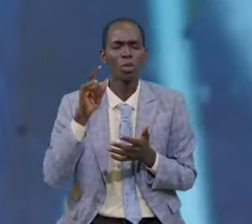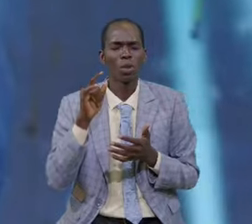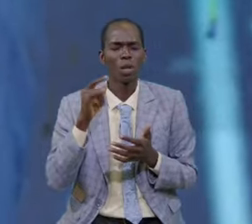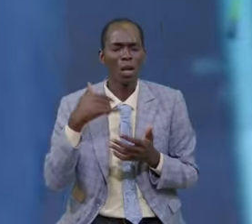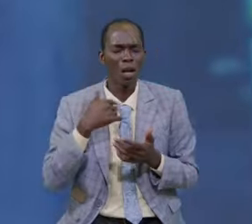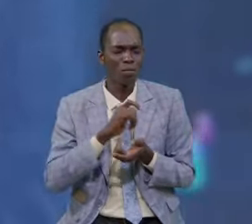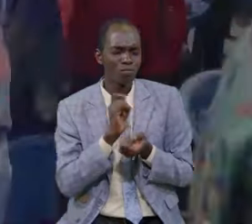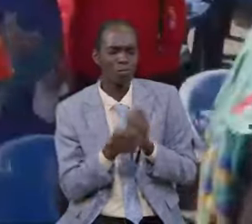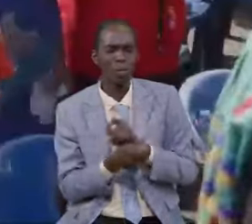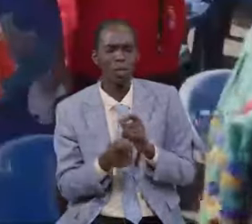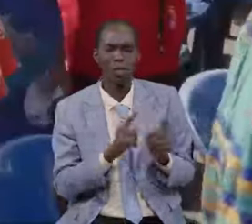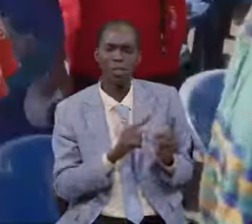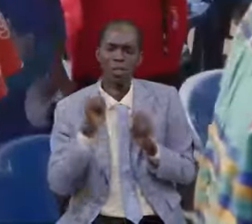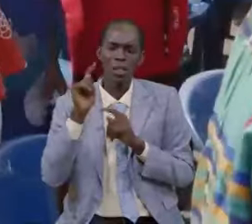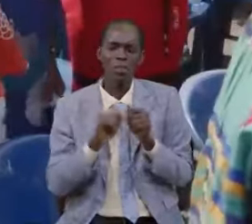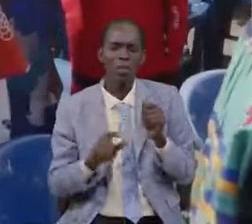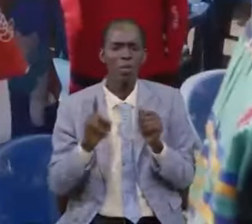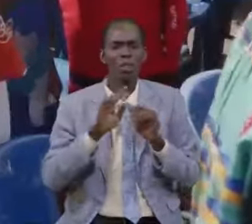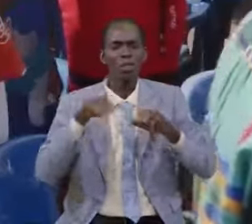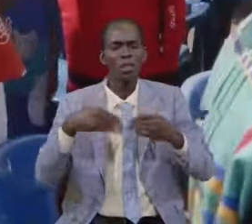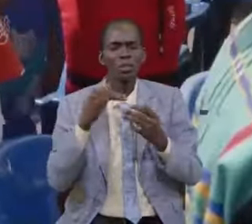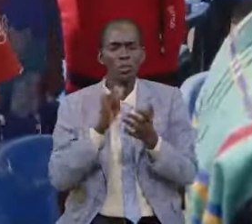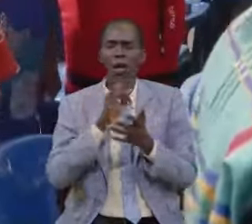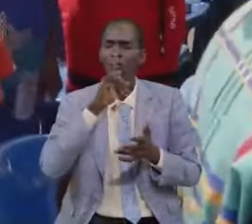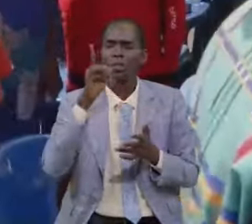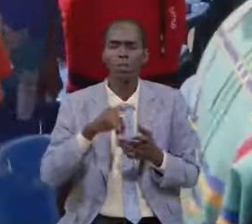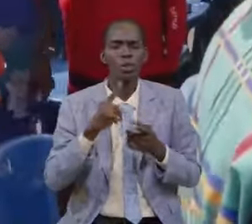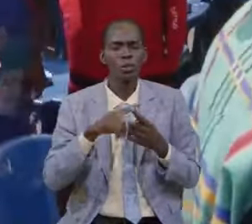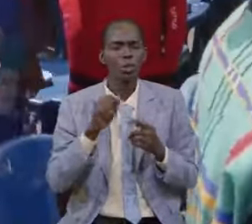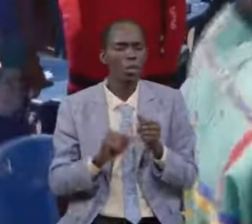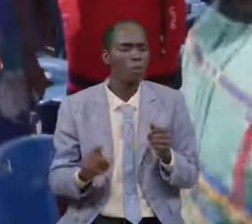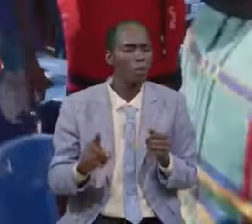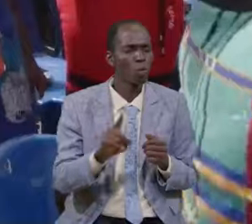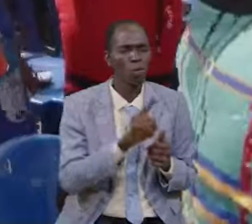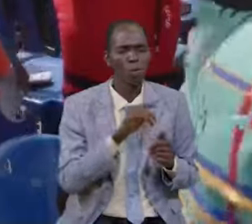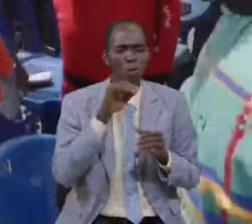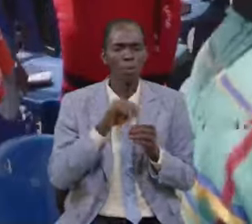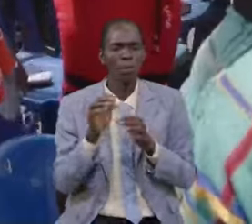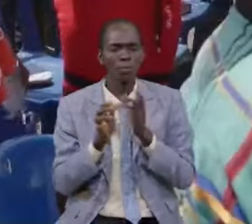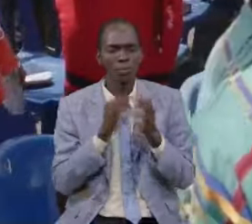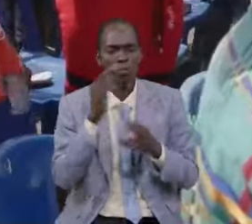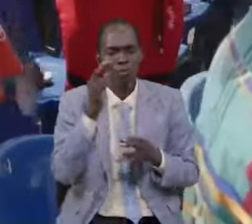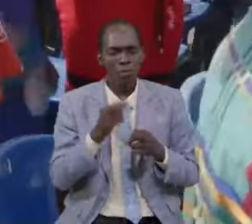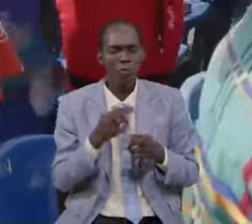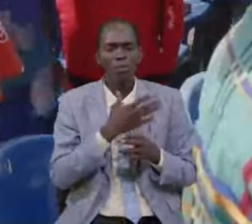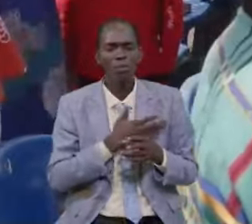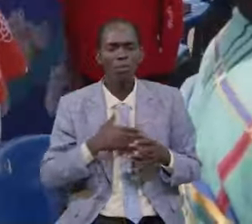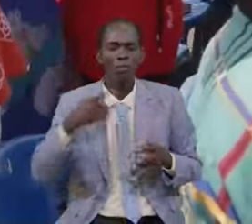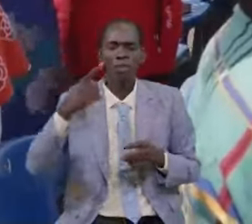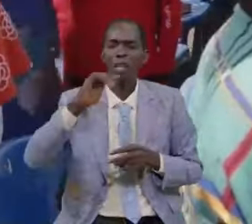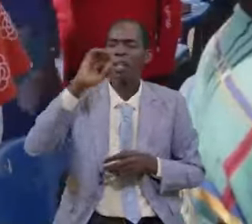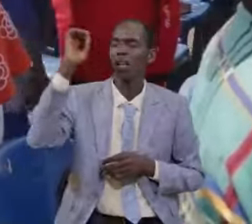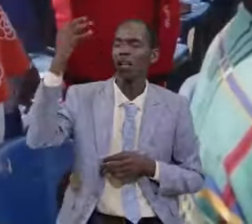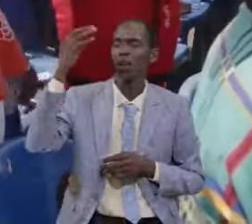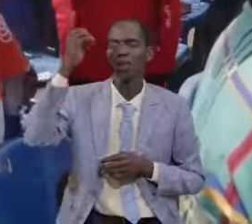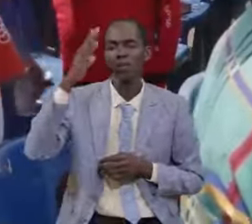cette assurance à chacun au nom de Jésus. Et la grâce de Dieu pour vivre pour la